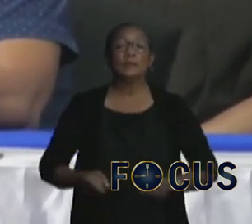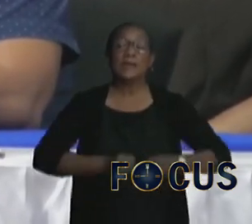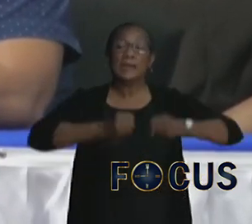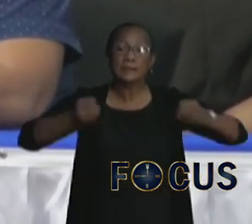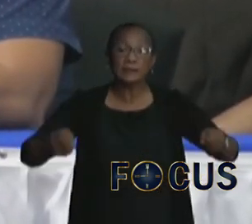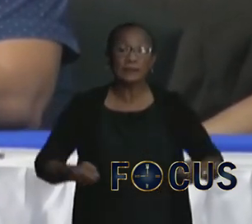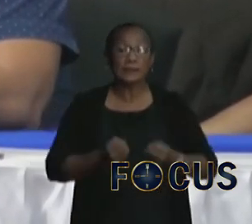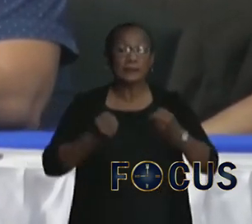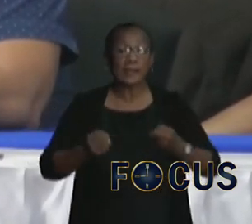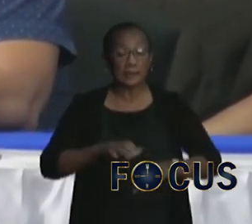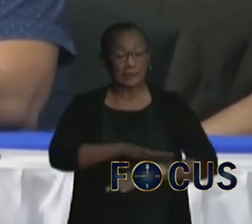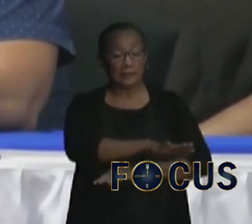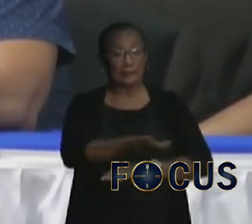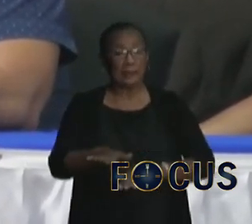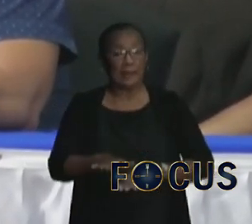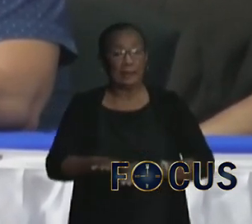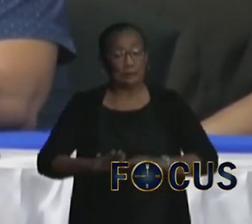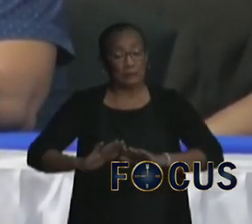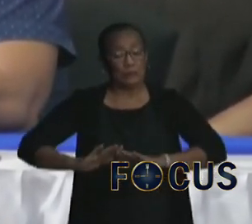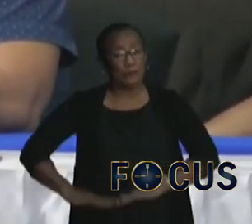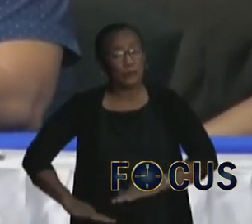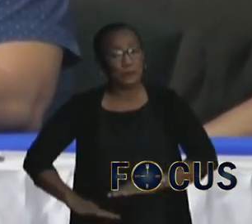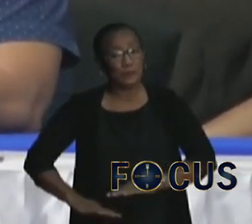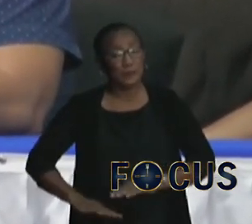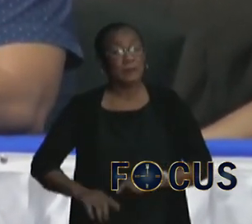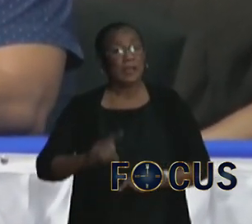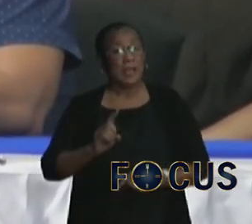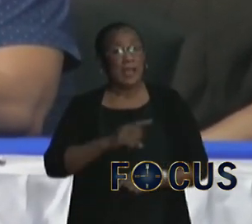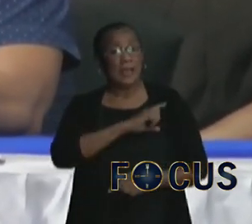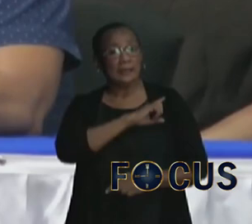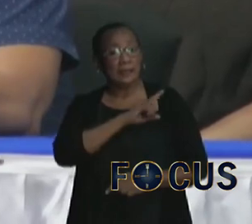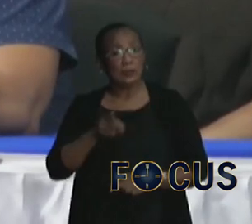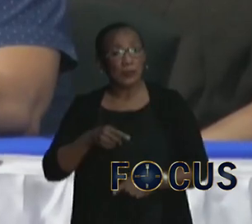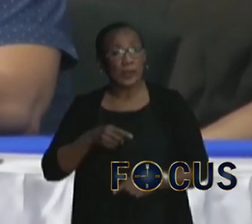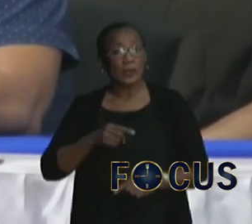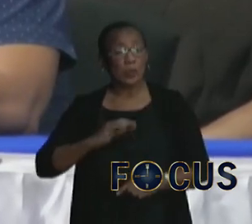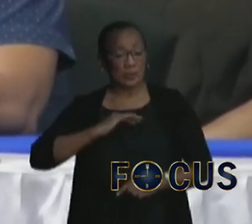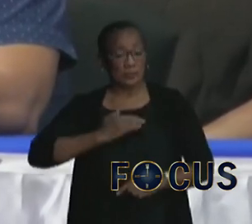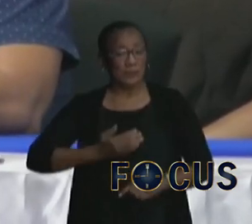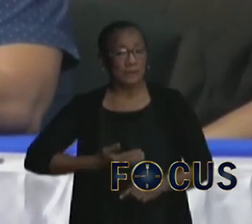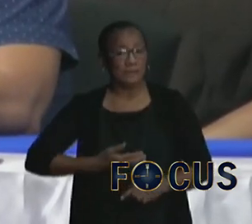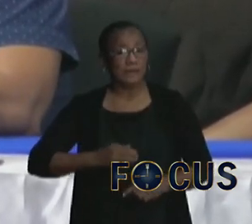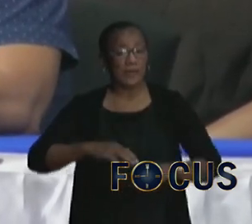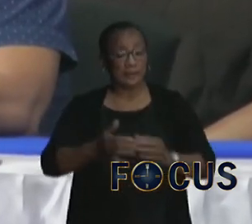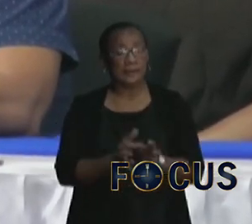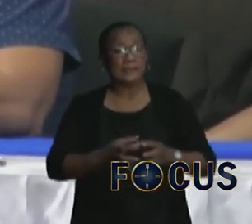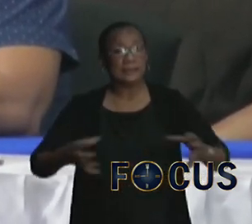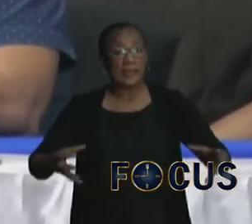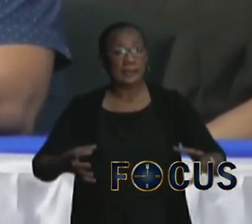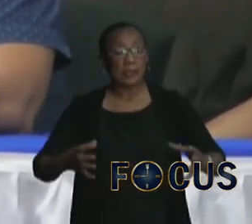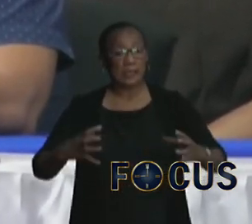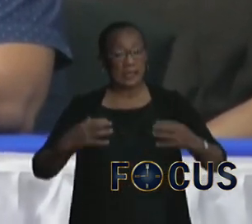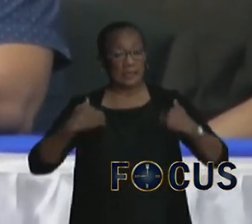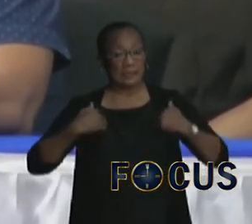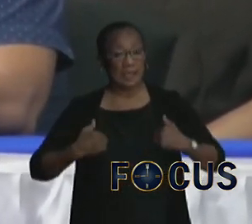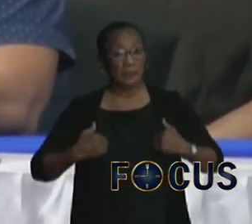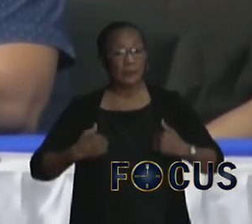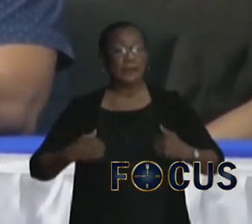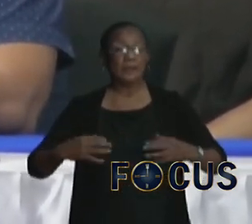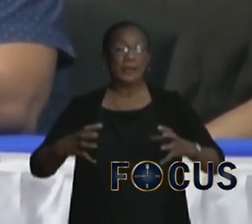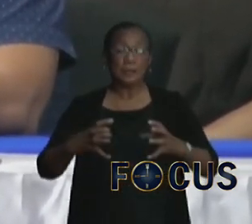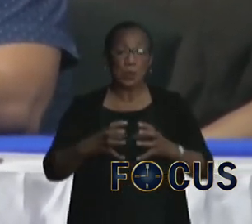stilvallen. En wij als private sector moeten samen met het management outbreak team